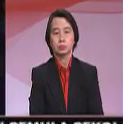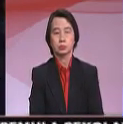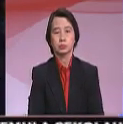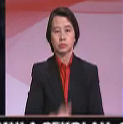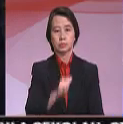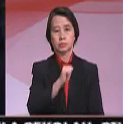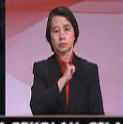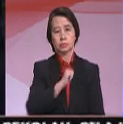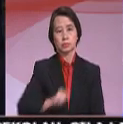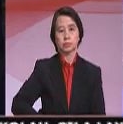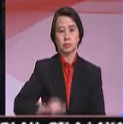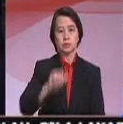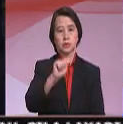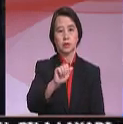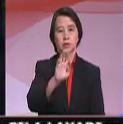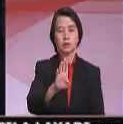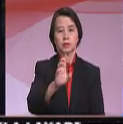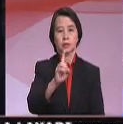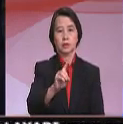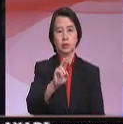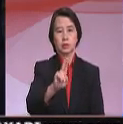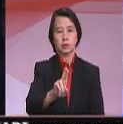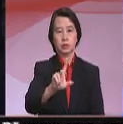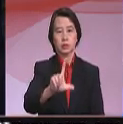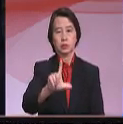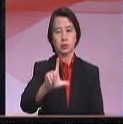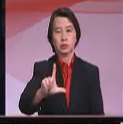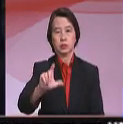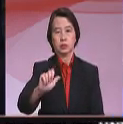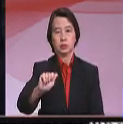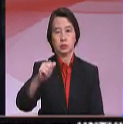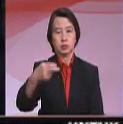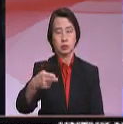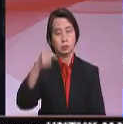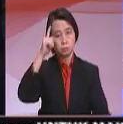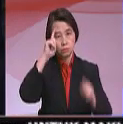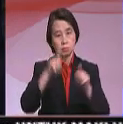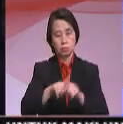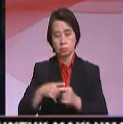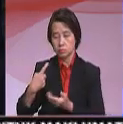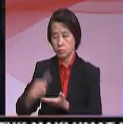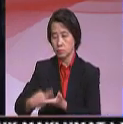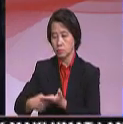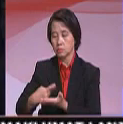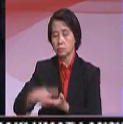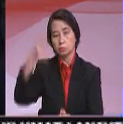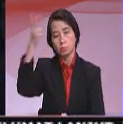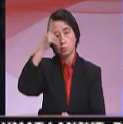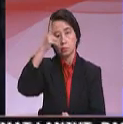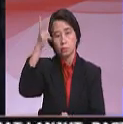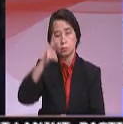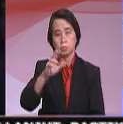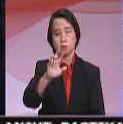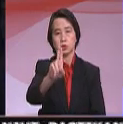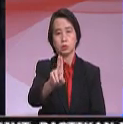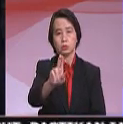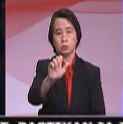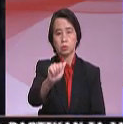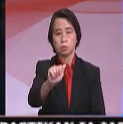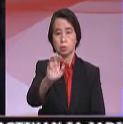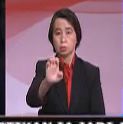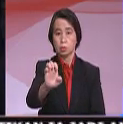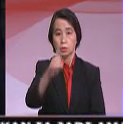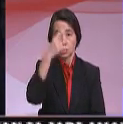Yang di-Pertuan Agong Al-Sultan Abdullah Riayatuddin Al-Mustafa Billah Shah berkenan membincangkan hasrat Kerajaan Emiriah Arab Bersatu